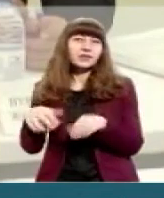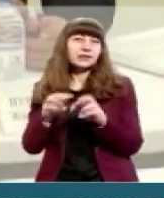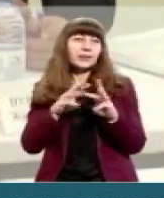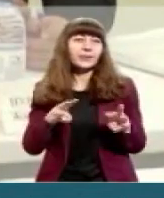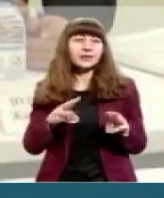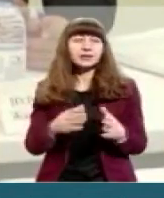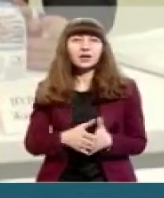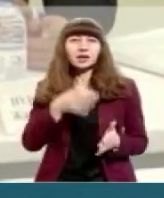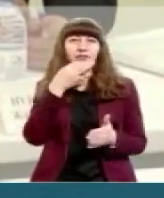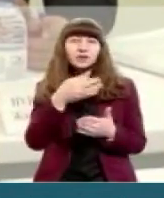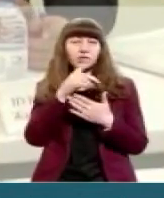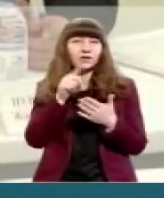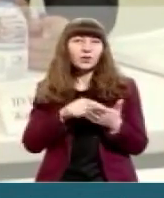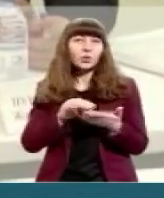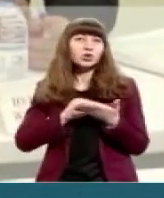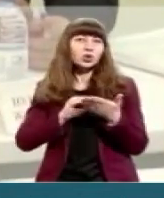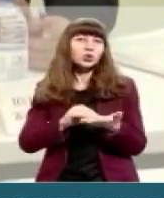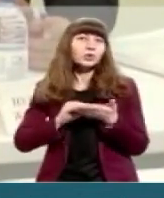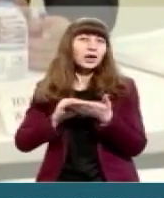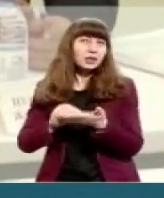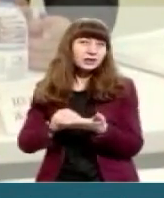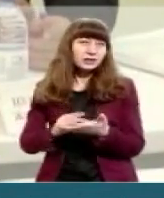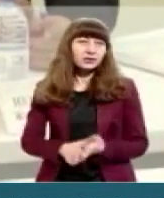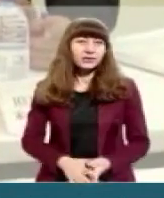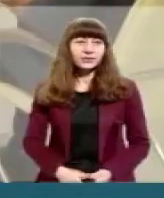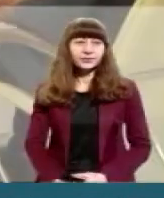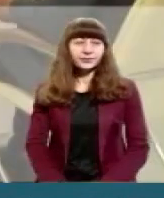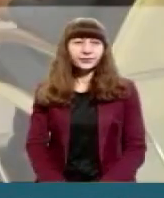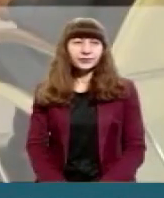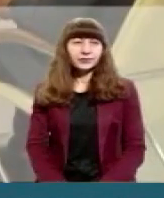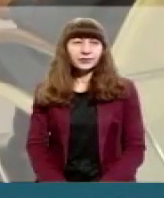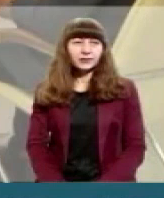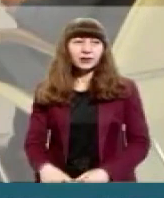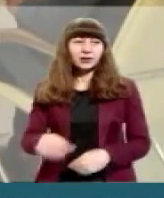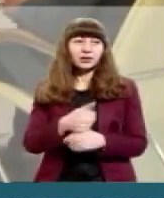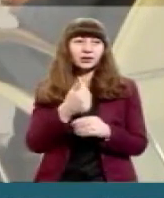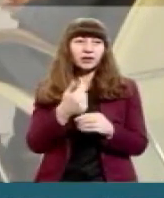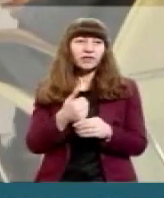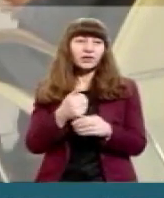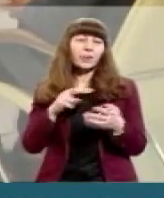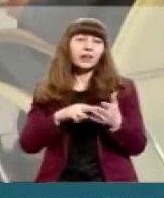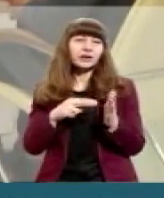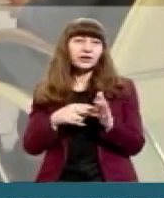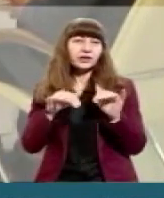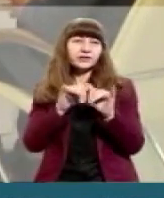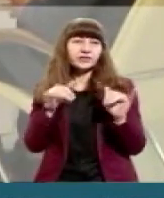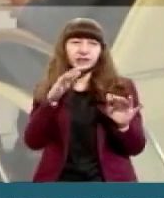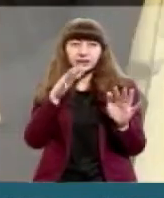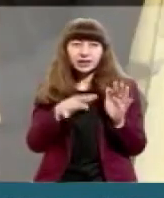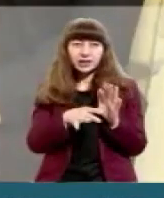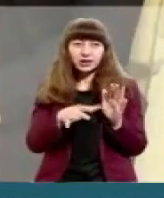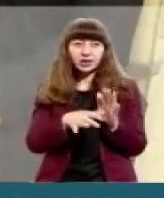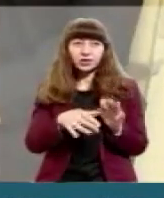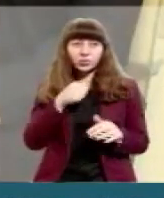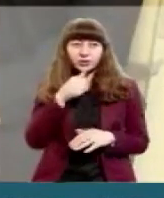вице-министр отправился отвечать на вопросы журналистов, которых, к слову, было немало. Основной – перспективы развития энергетической инфраструктуры